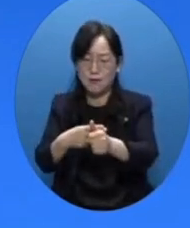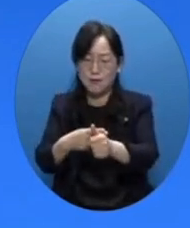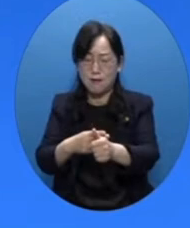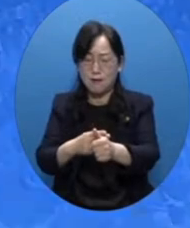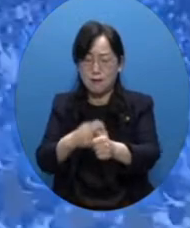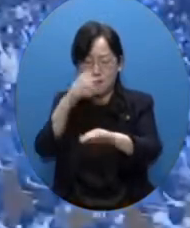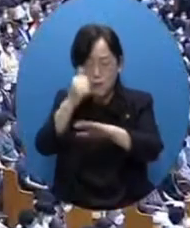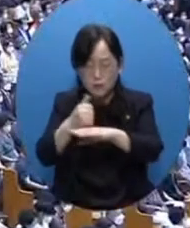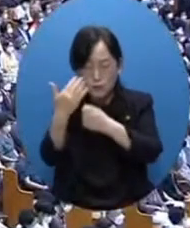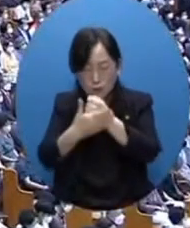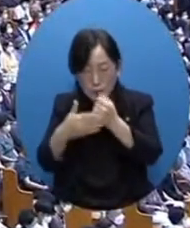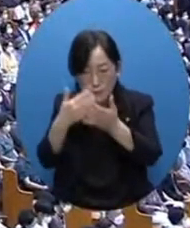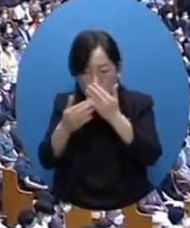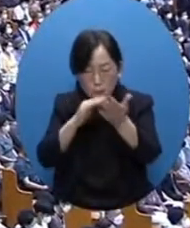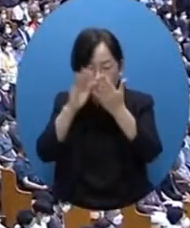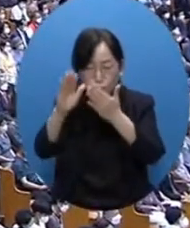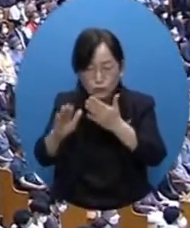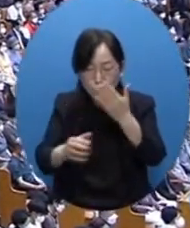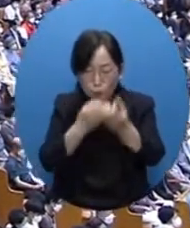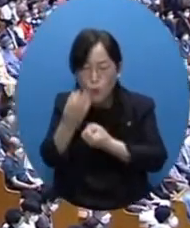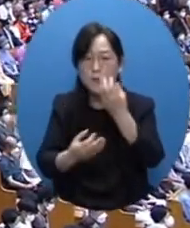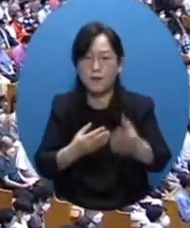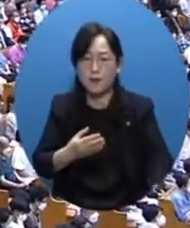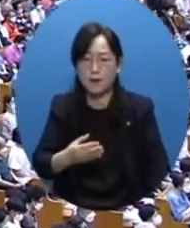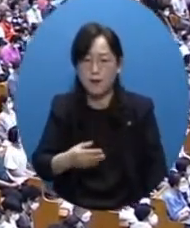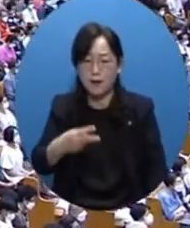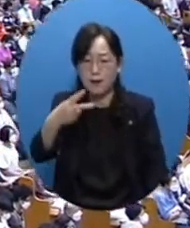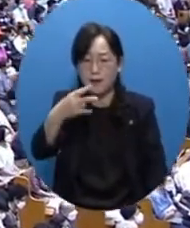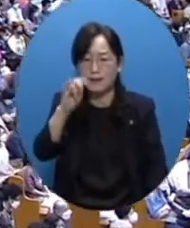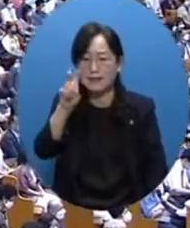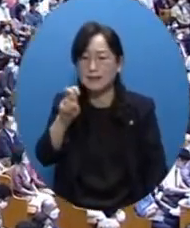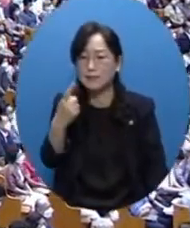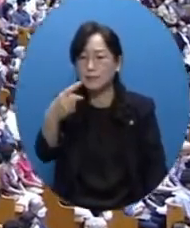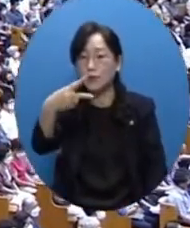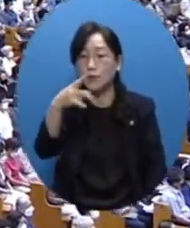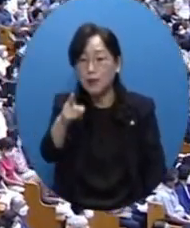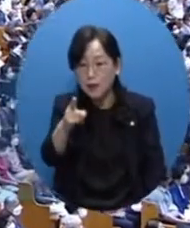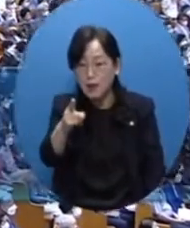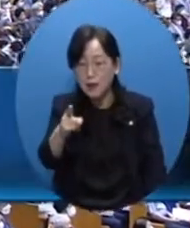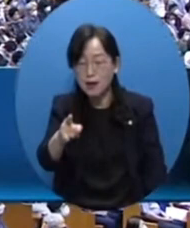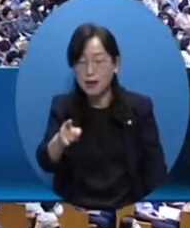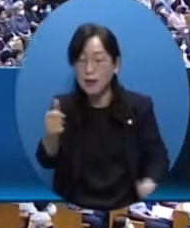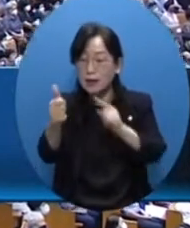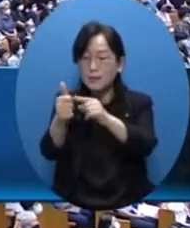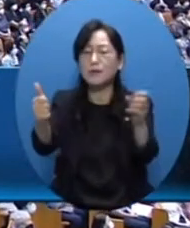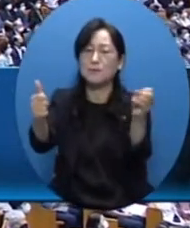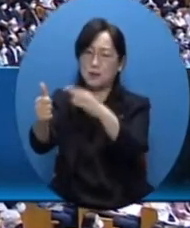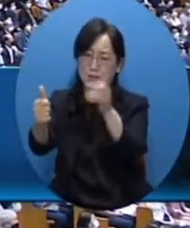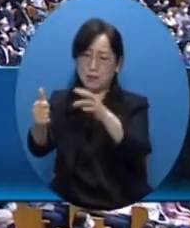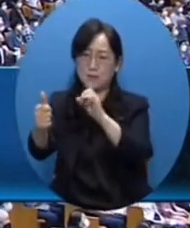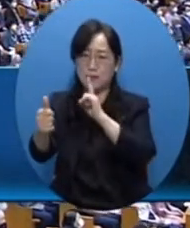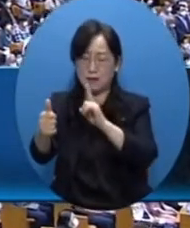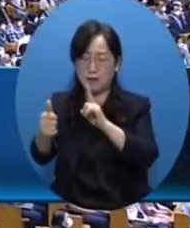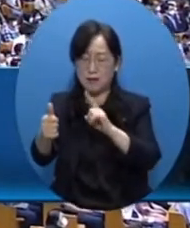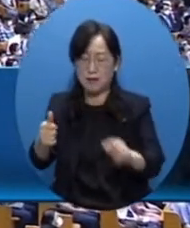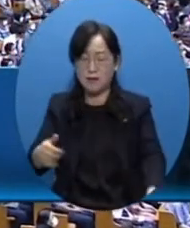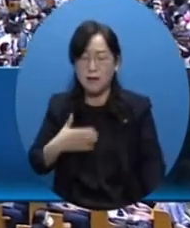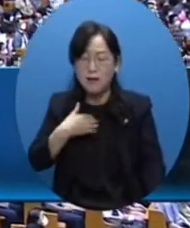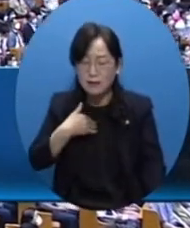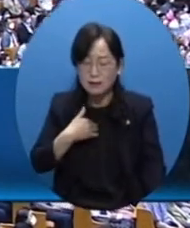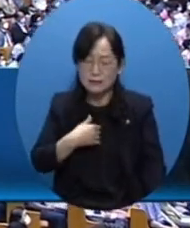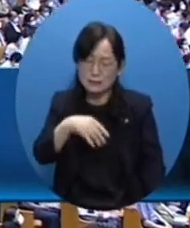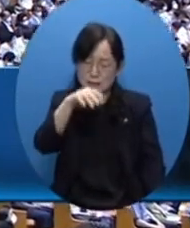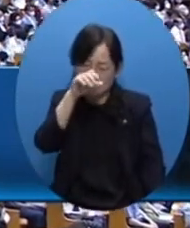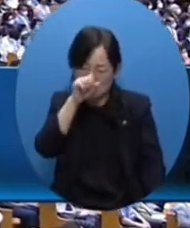고백을 했습니다 그의 영적인 아들이 이어 제자인 키보드 에게 보낸 편지에서 디머 전서 1장 15절에 이와 같이 말씀합니다 미쁘다 모든